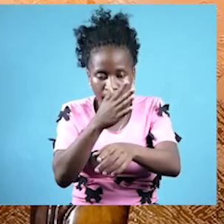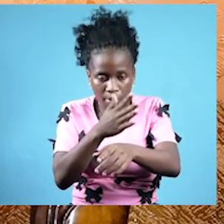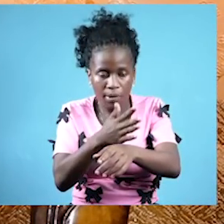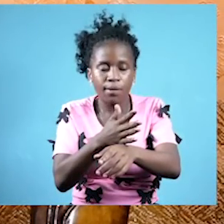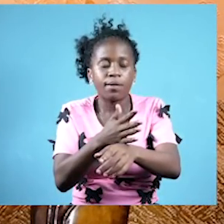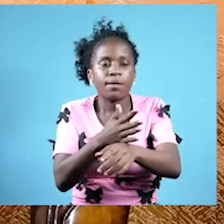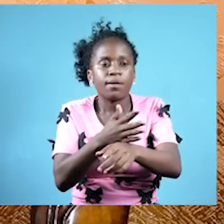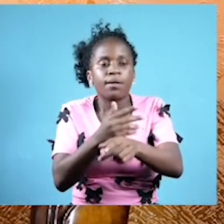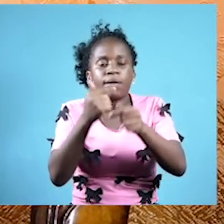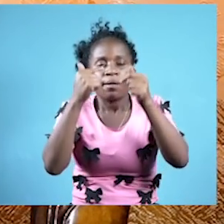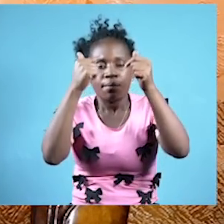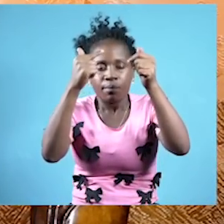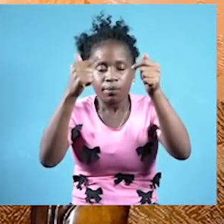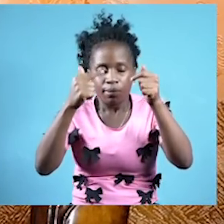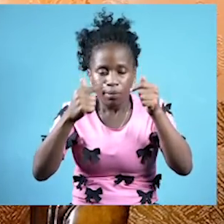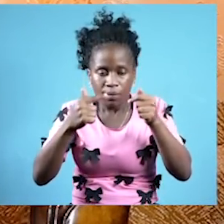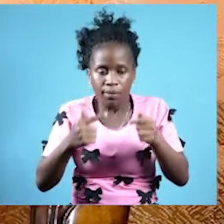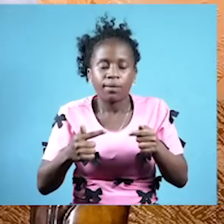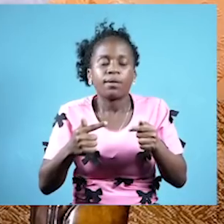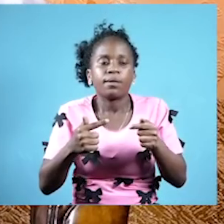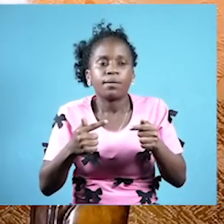ziliamua kuto